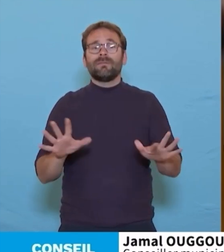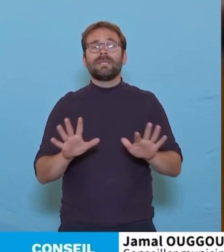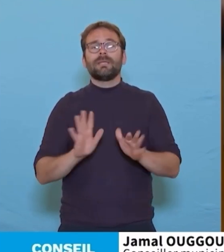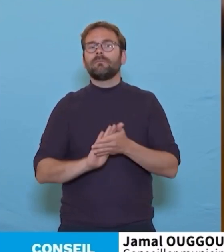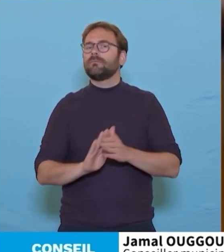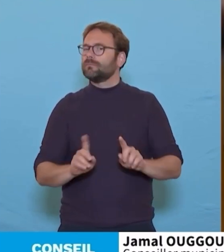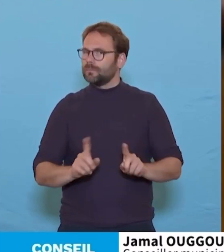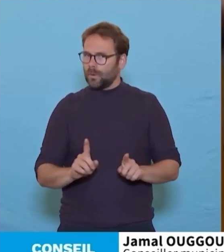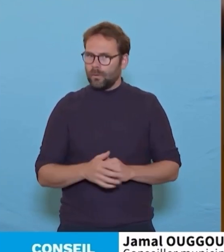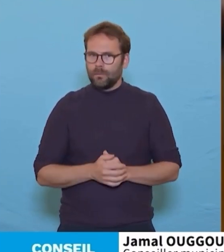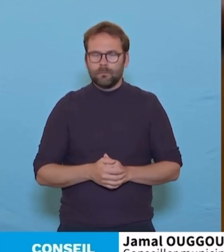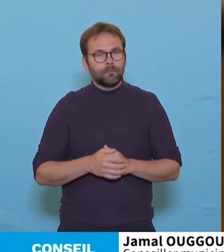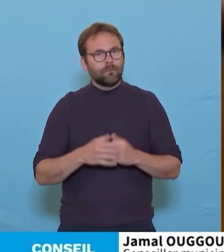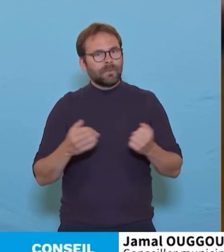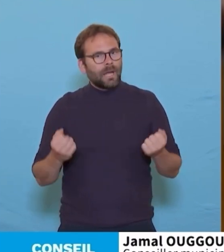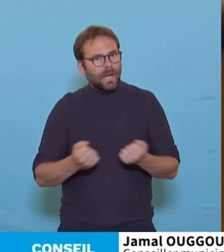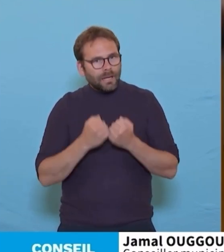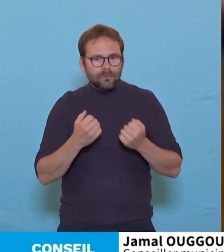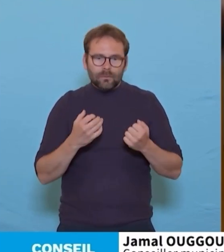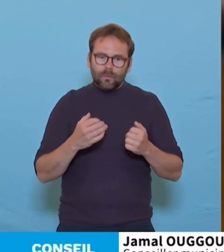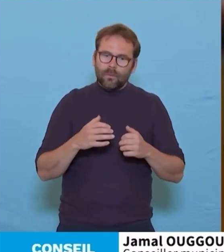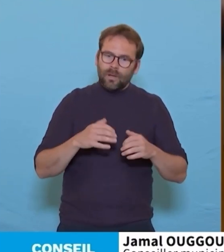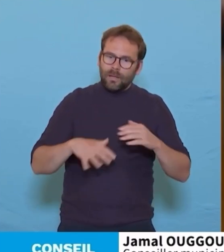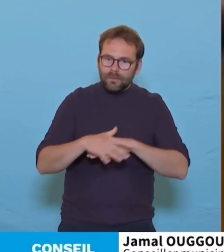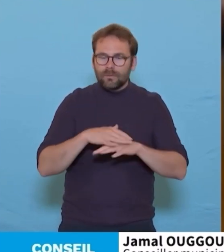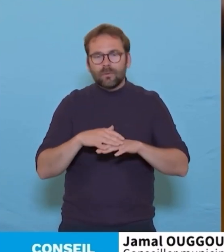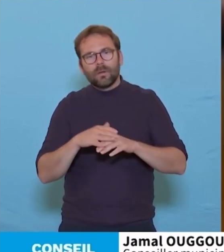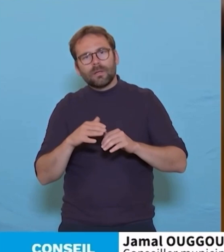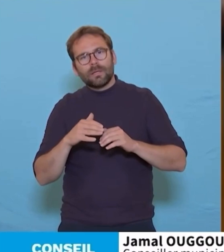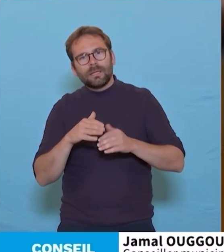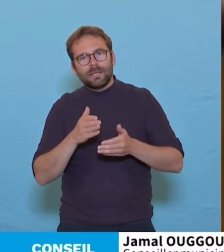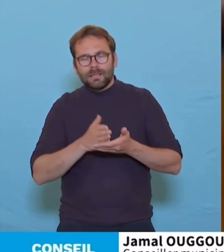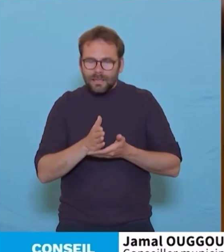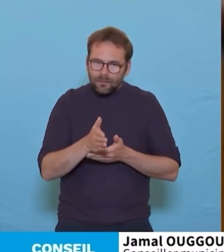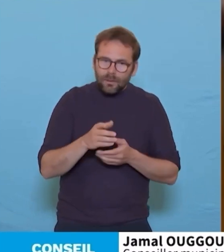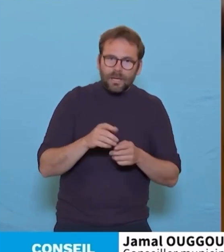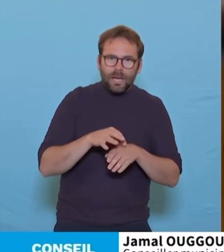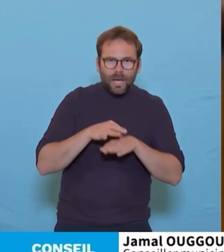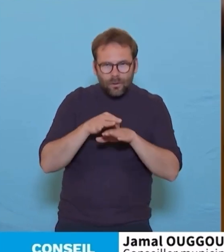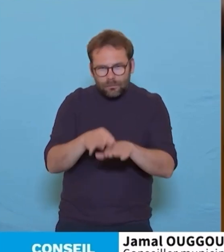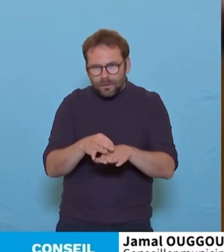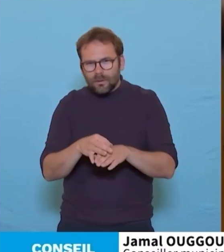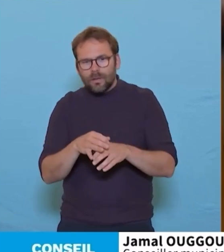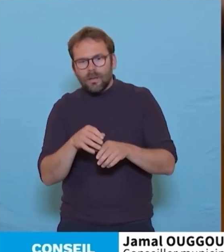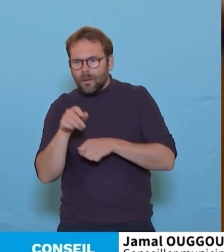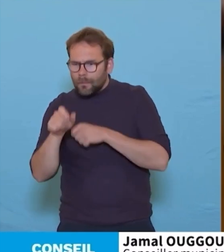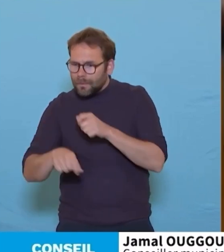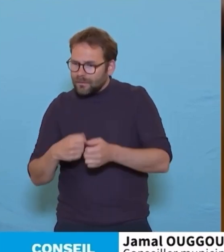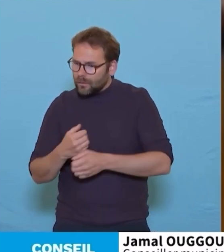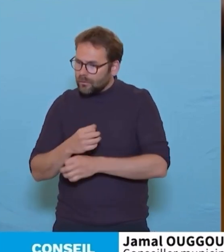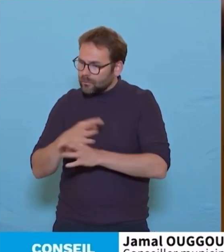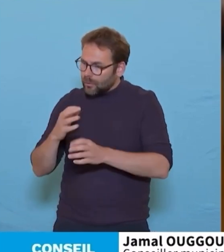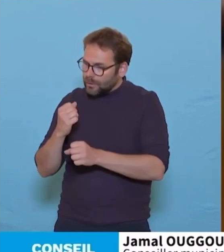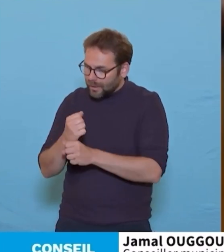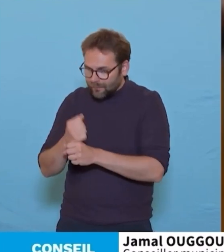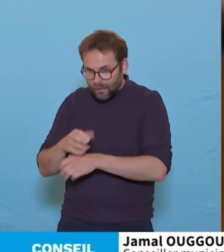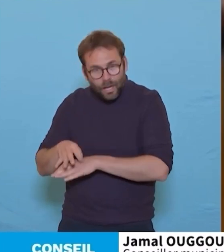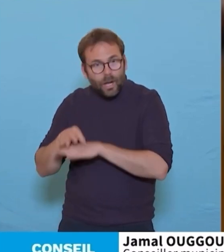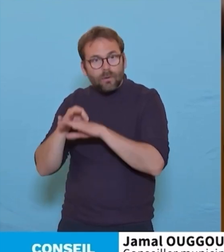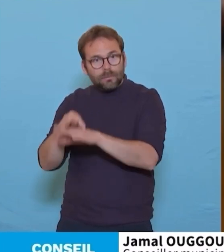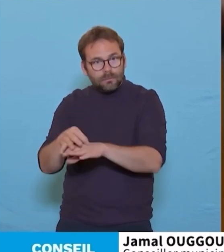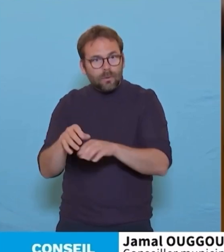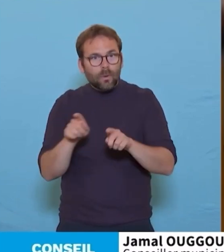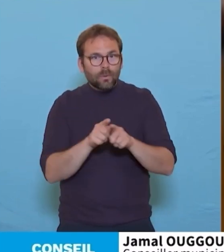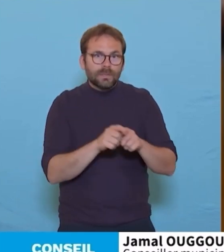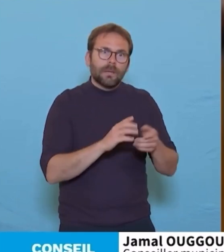et afin de poursuivre les actions d'animation territoriale, d'aller vers d'accompagnement des personnes privées d'emploi et de